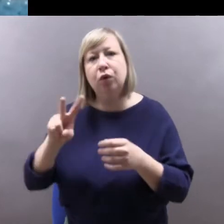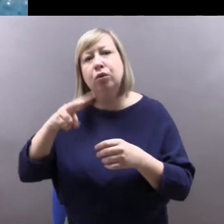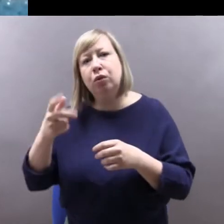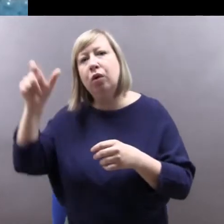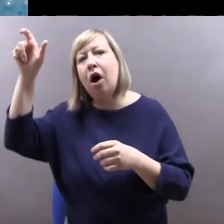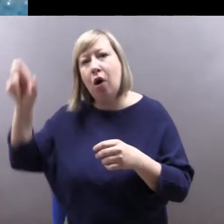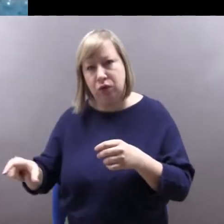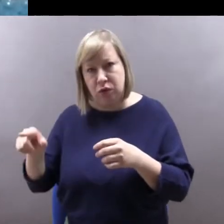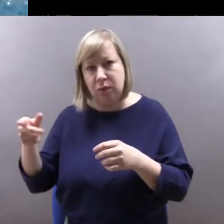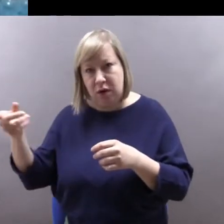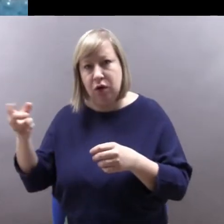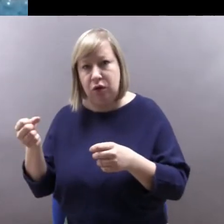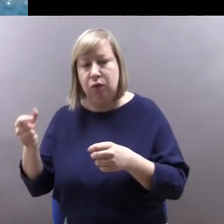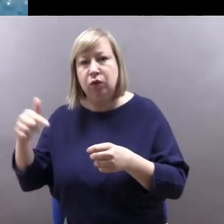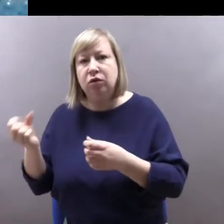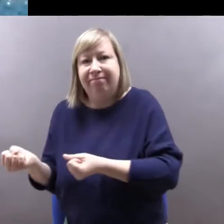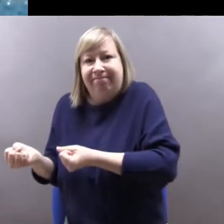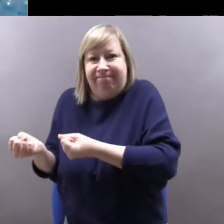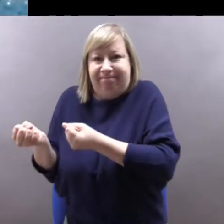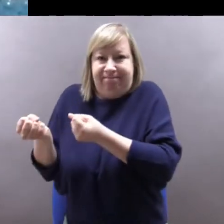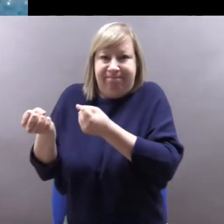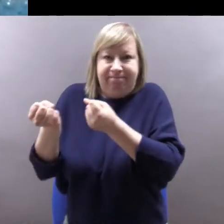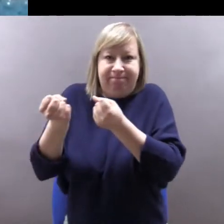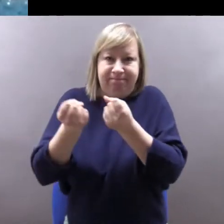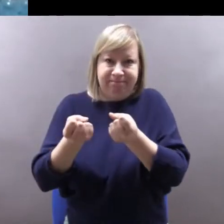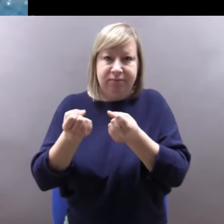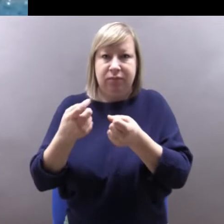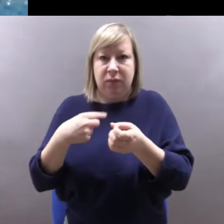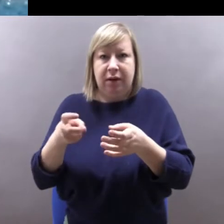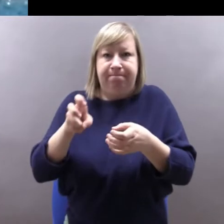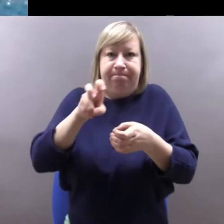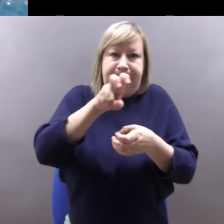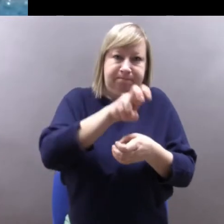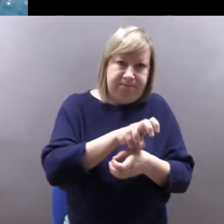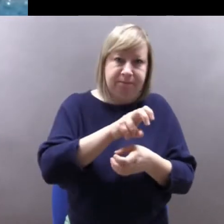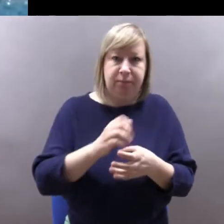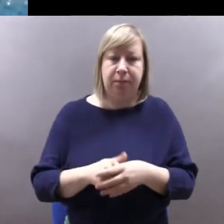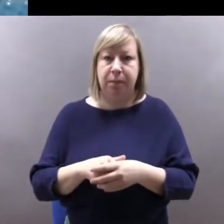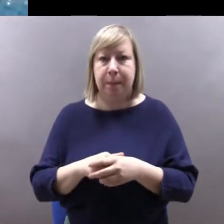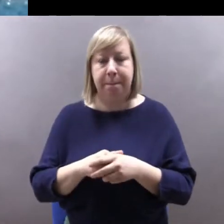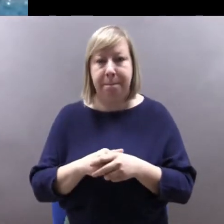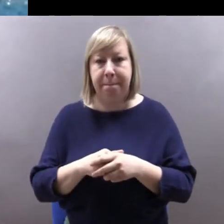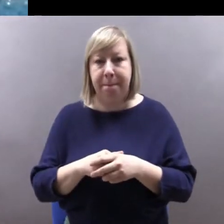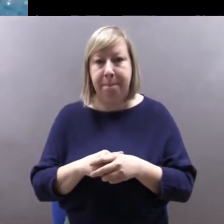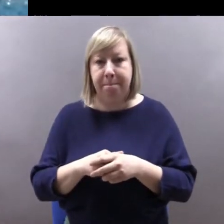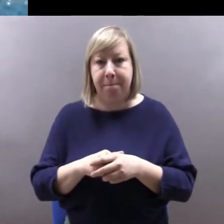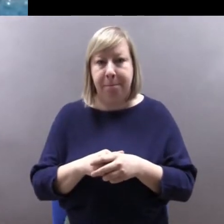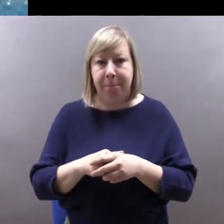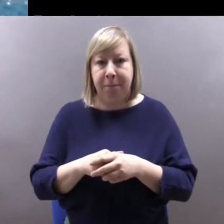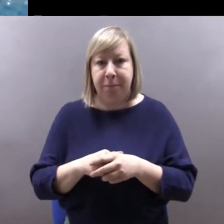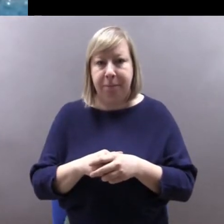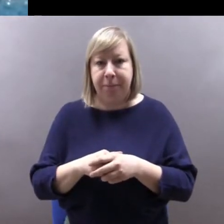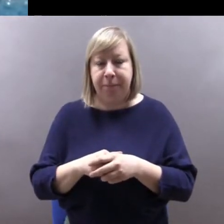więc potrzebowałabym drugiej osoby, która by mnie dźwignęła i która by wiedziała, jak mam mnie chwycić i żeby mnie